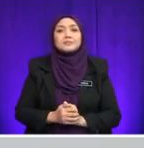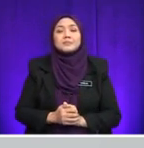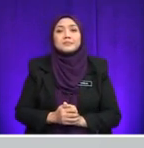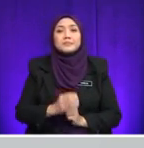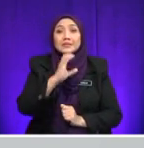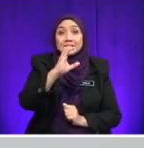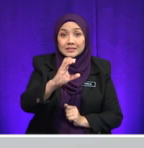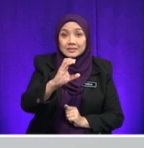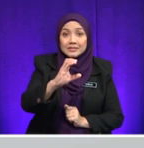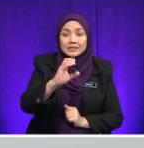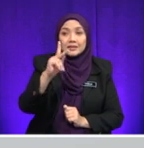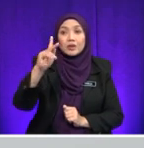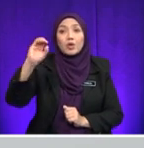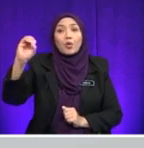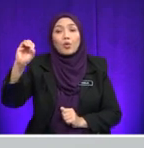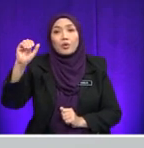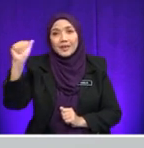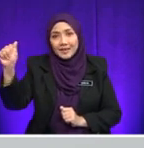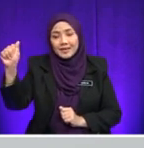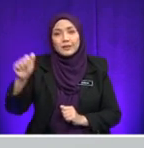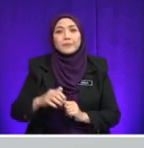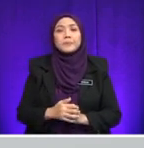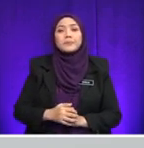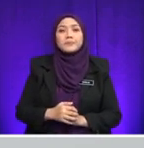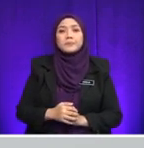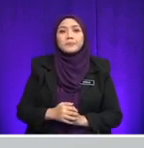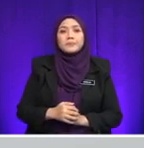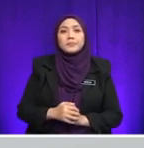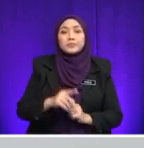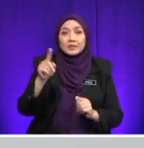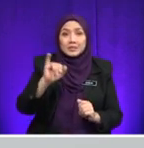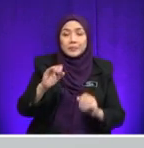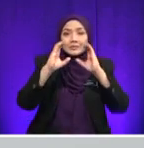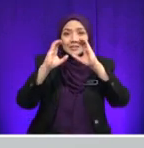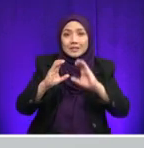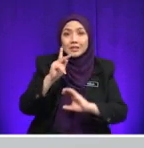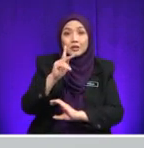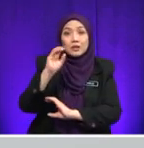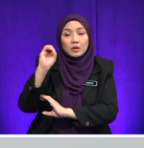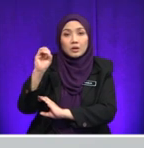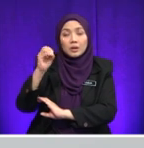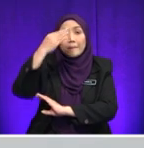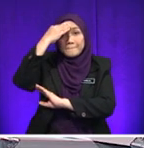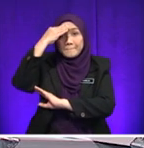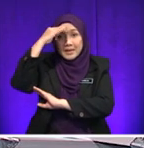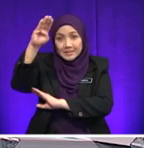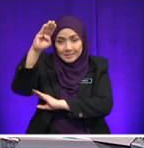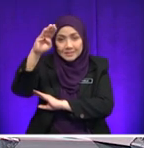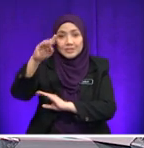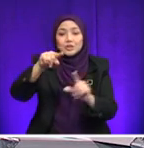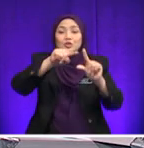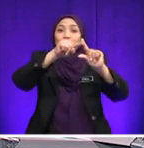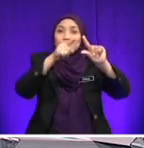si cos i jadi ini adalah petua cosinus bagi sudut